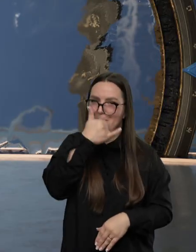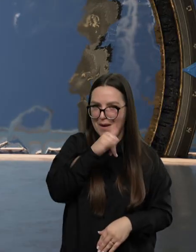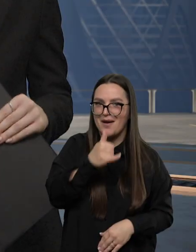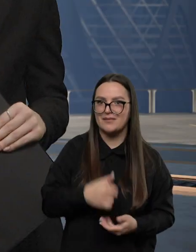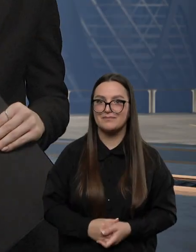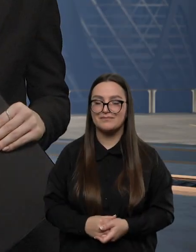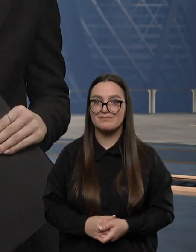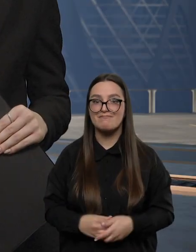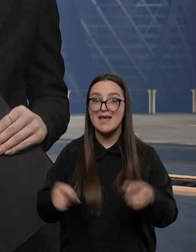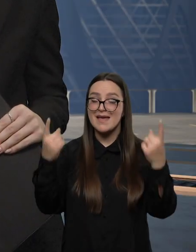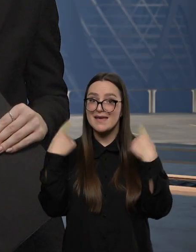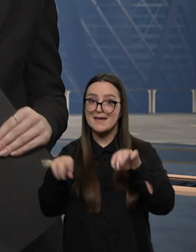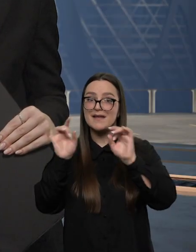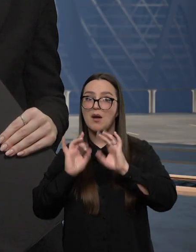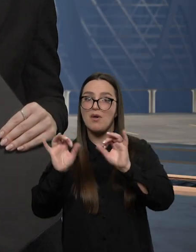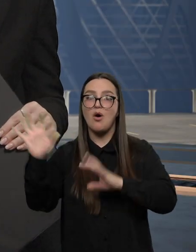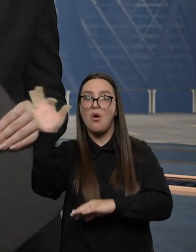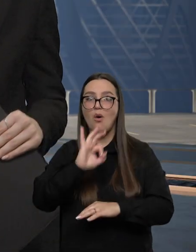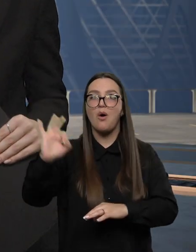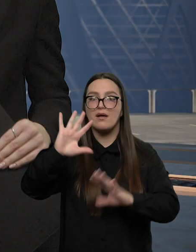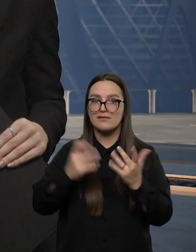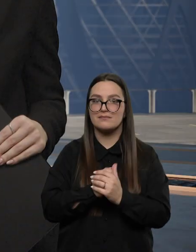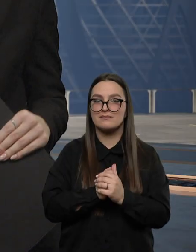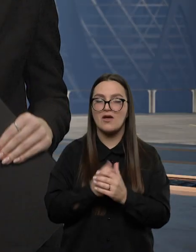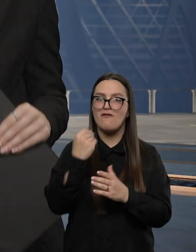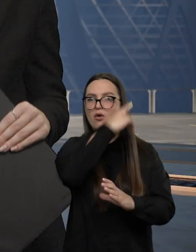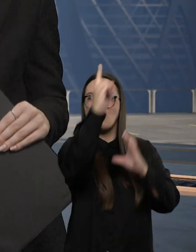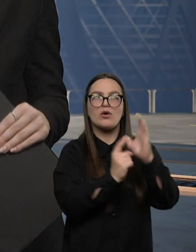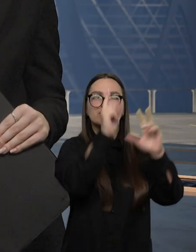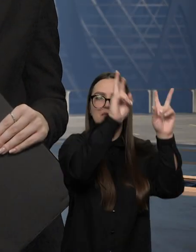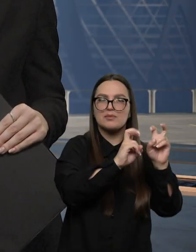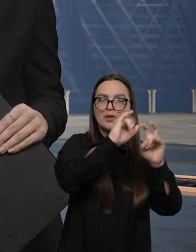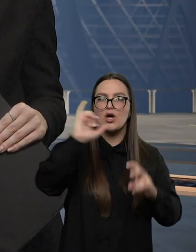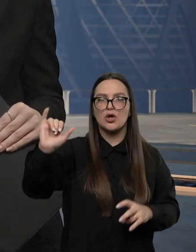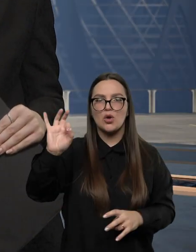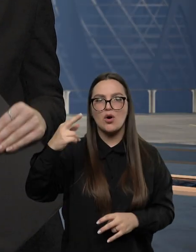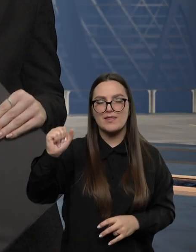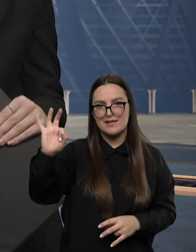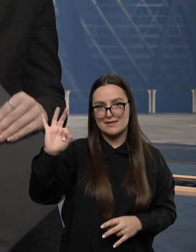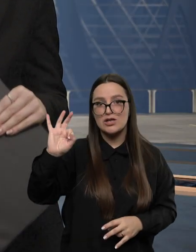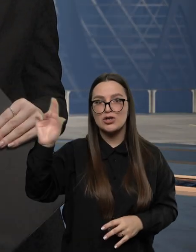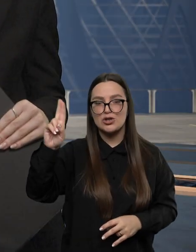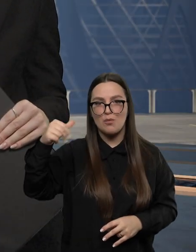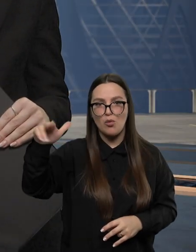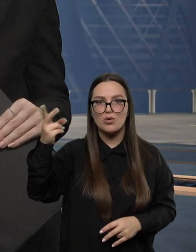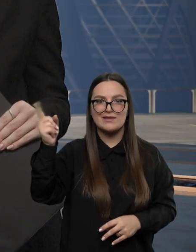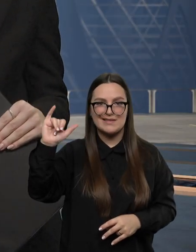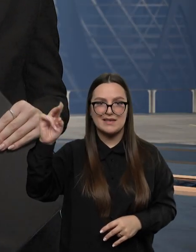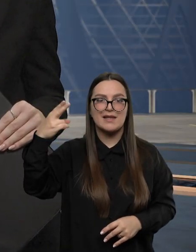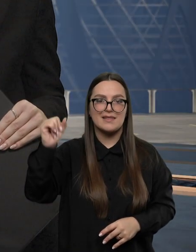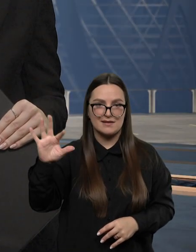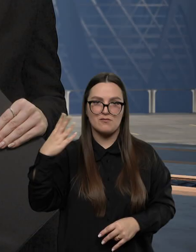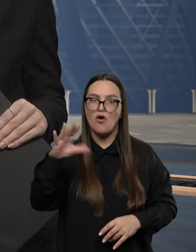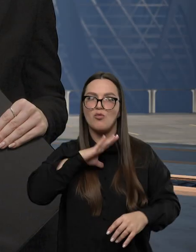Tai bandom. Kitas mūsų siužetas – visatos principų tyrėjas, apie Joną Žmuidziną, sukūrusi jautriausią įrenginį